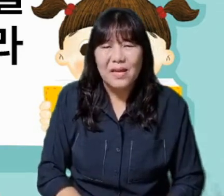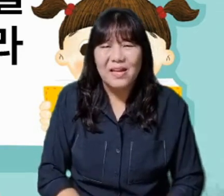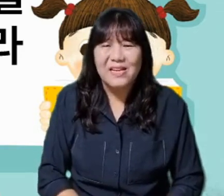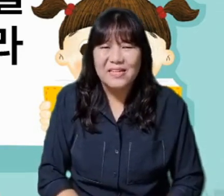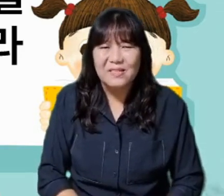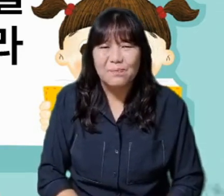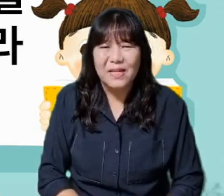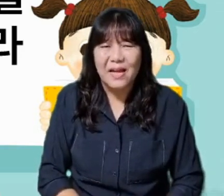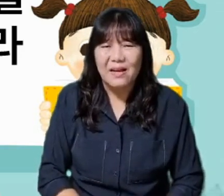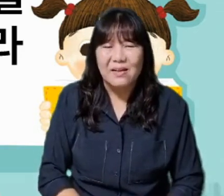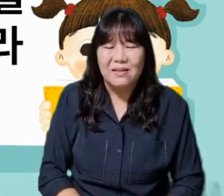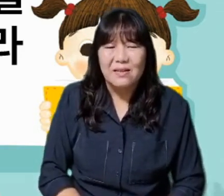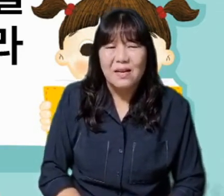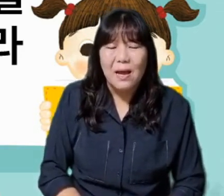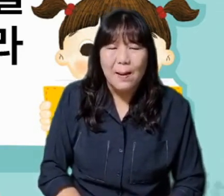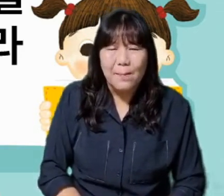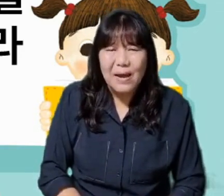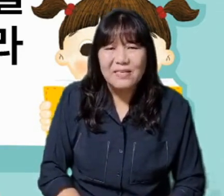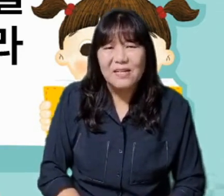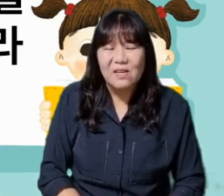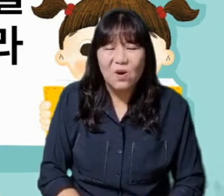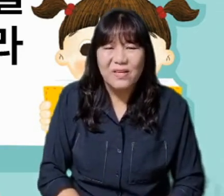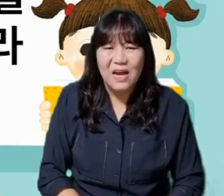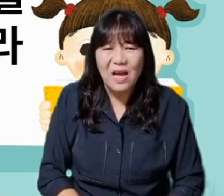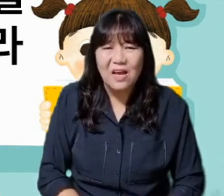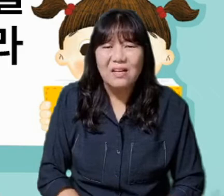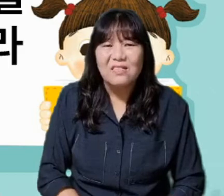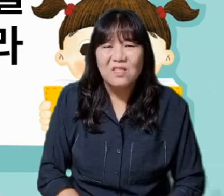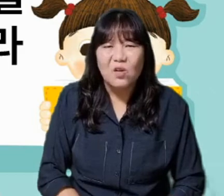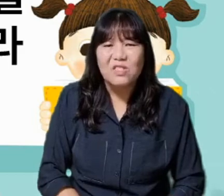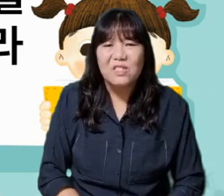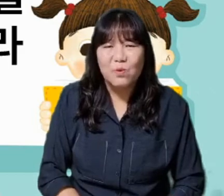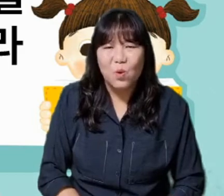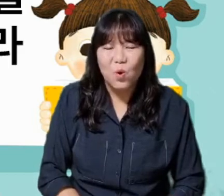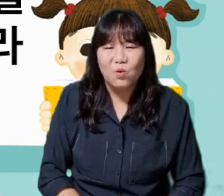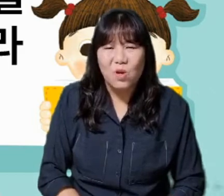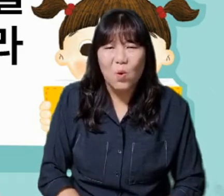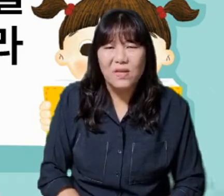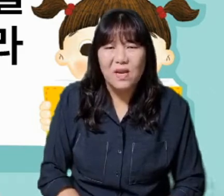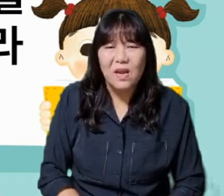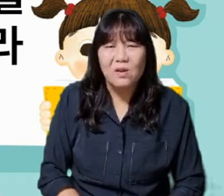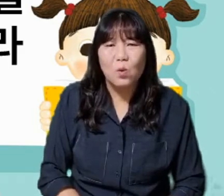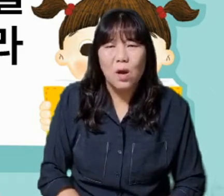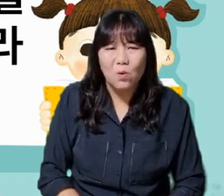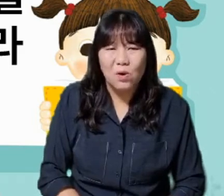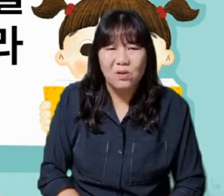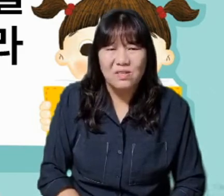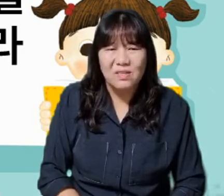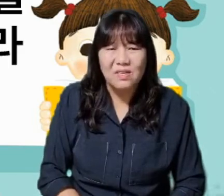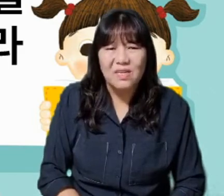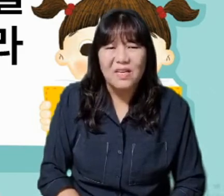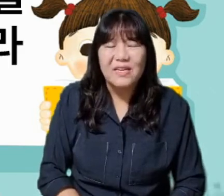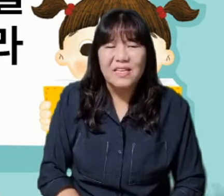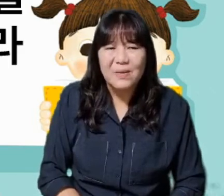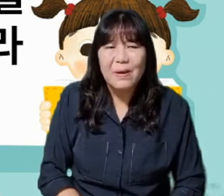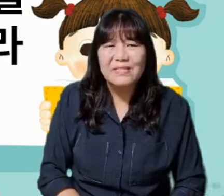말씀을 함께 읽겠습니다. 만일 너희가 전심으로 여호와께